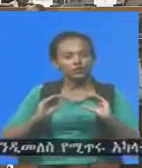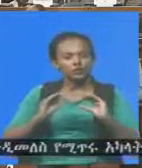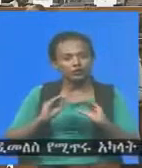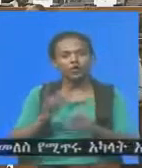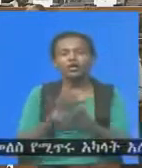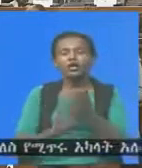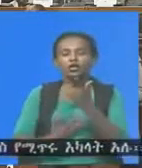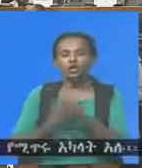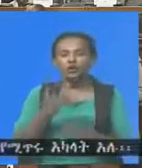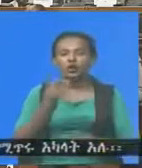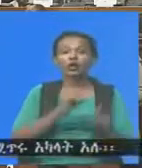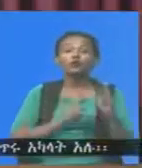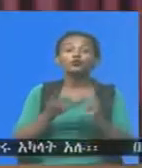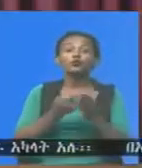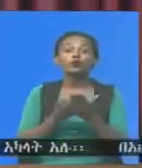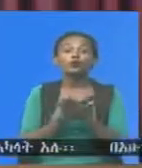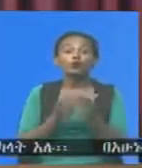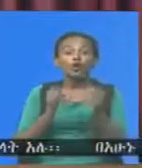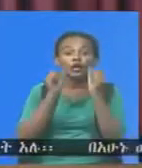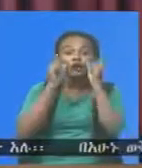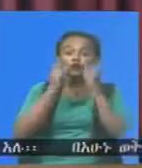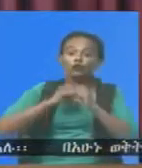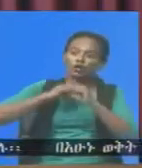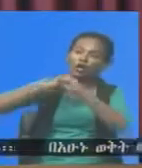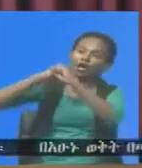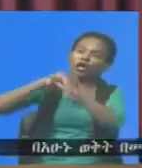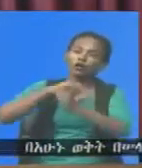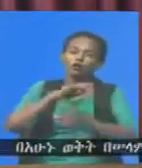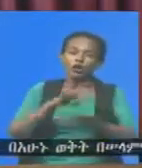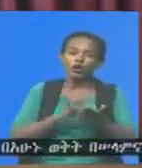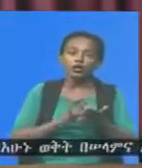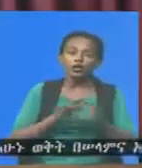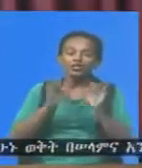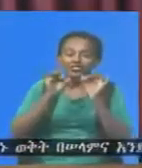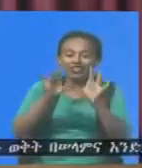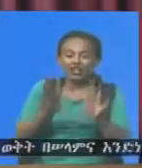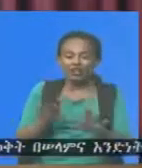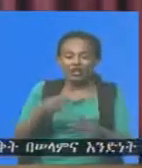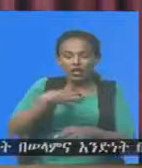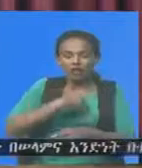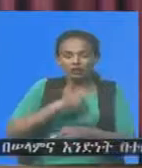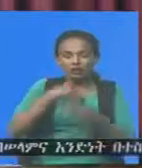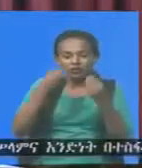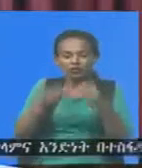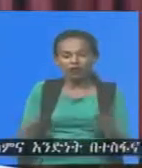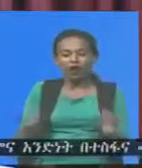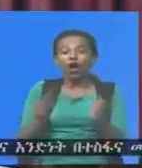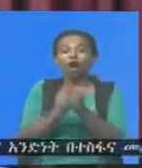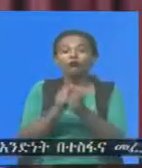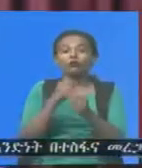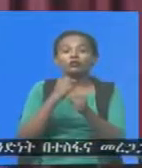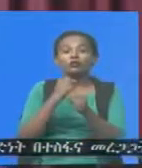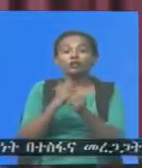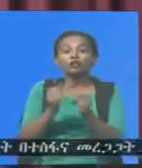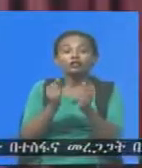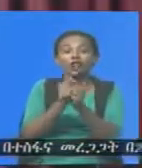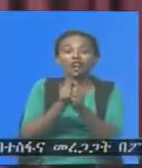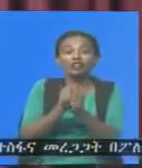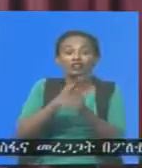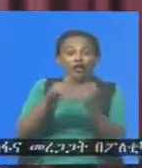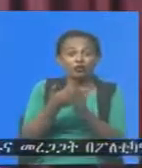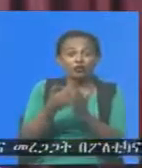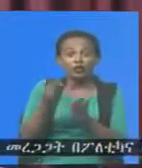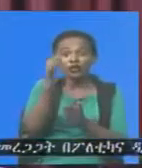እንዲያወያይ፣ ህዝቡም ይህን ጉዳይ ነቅቶ እንዲከላከል፣ በመካከላችን ጥላቻና ቂም እንዲጠፋ አብረን ብንሰራና ተደምረን ኢትዮጵያን ትልቅ